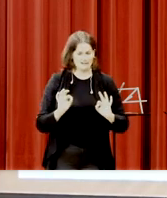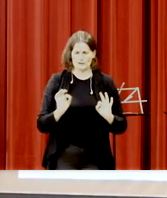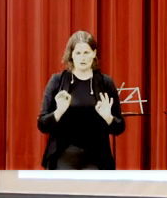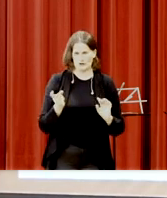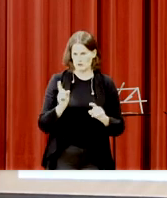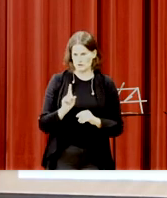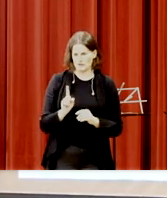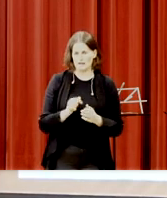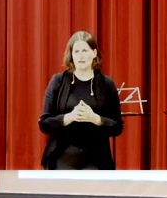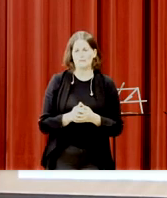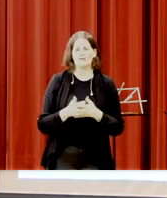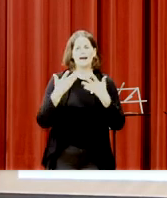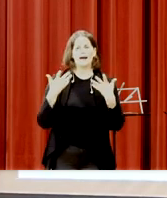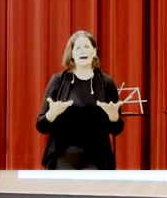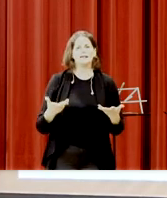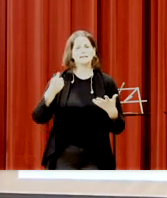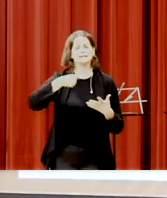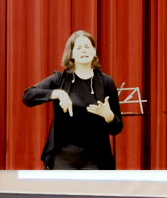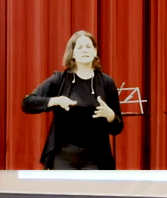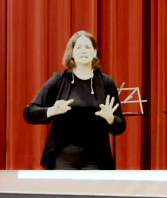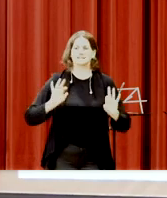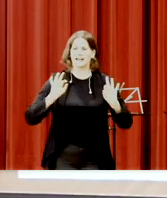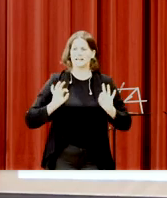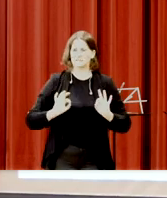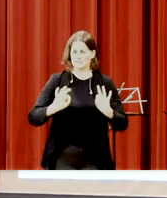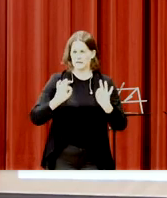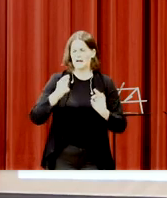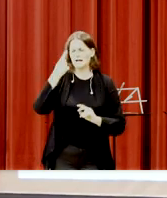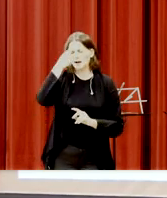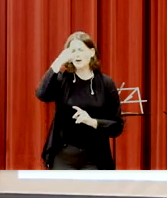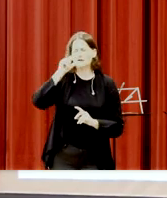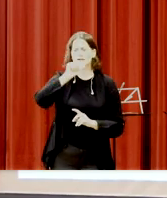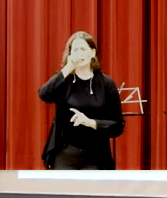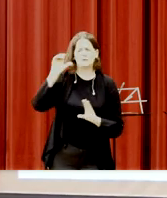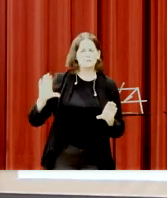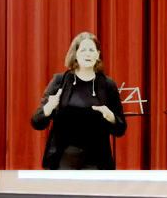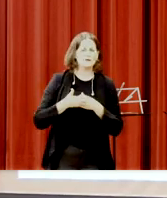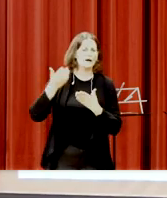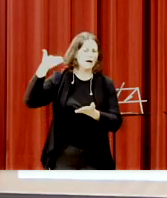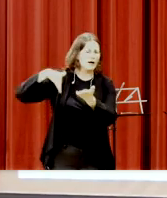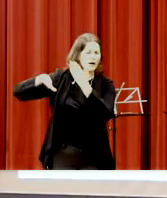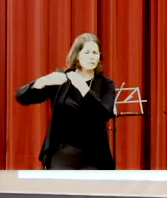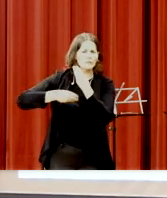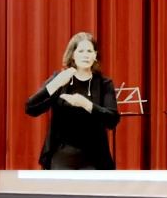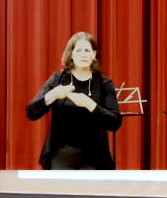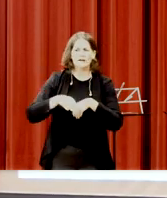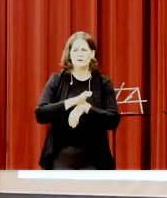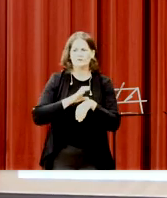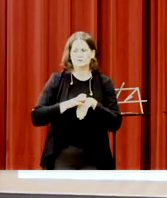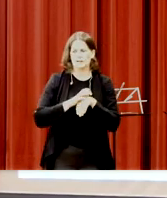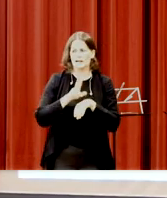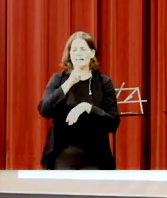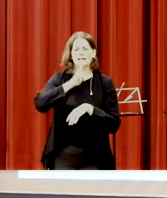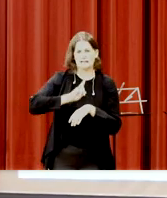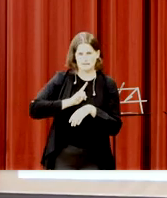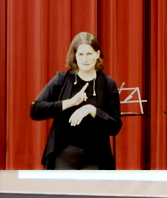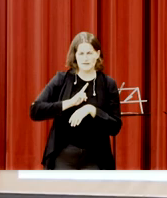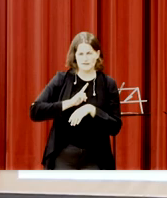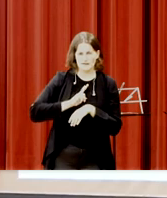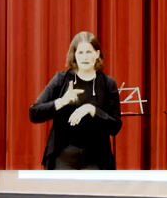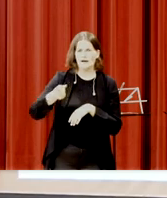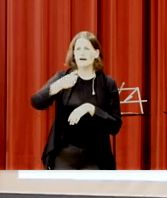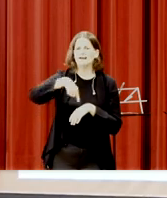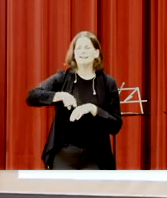els rectors, que ens va dir quina és la singularitat de la Rovira i Virgili. Si us recordeu, consellera, us vaig dir aquesta